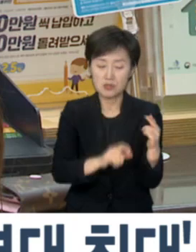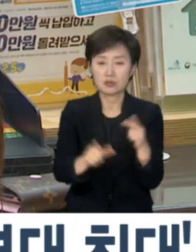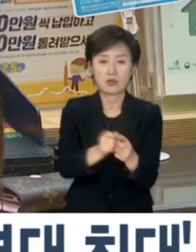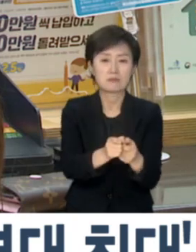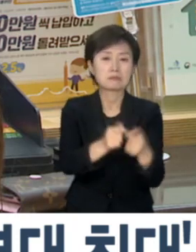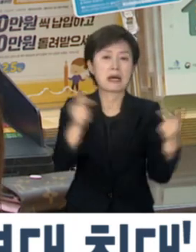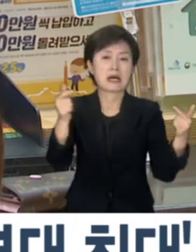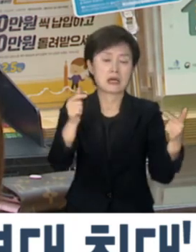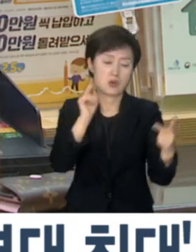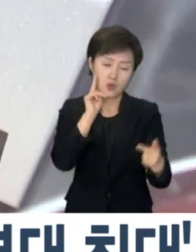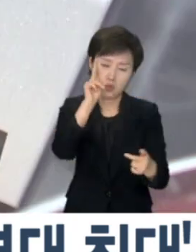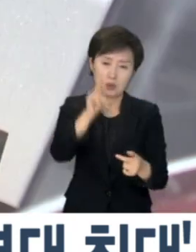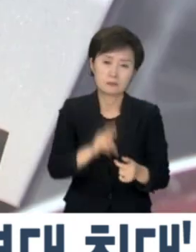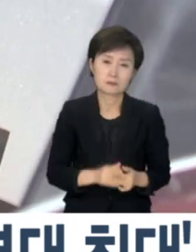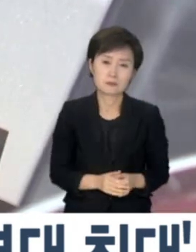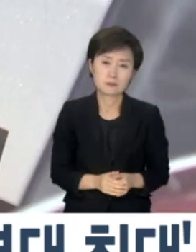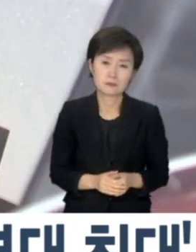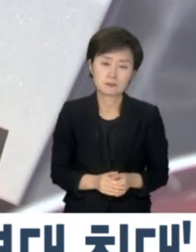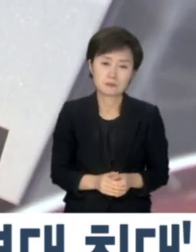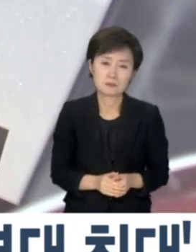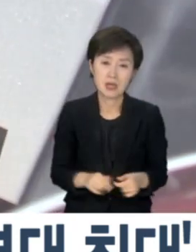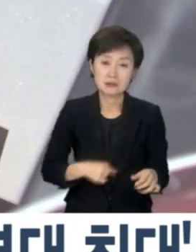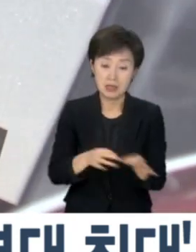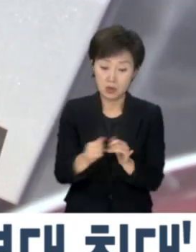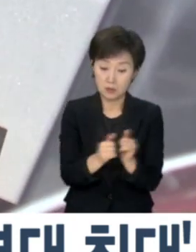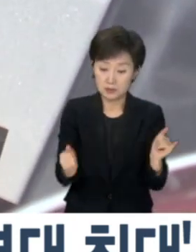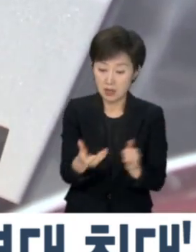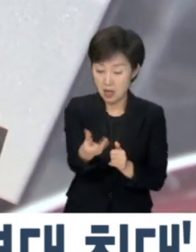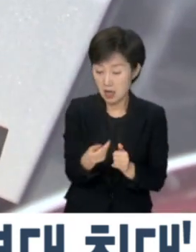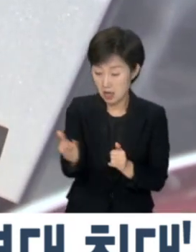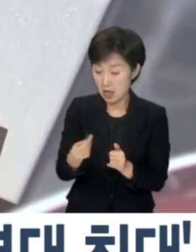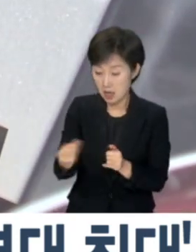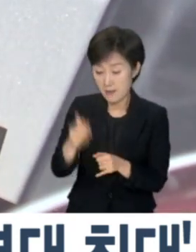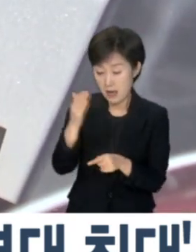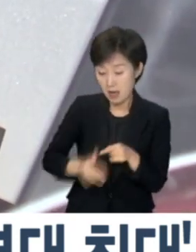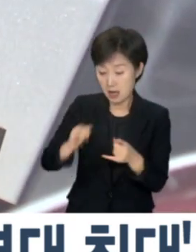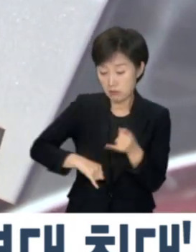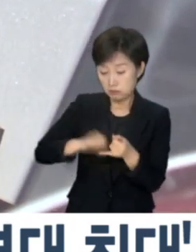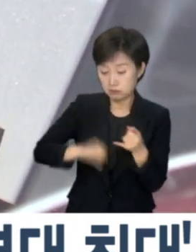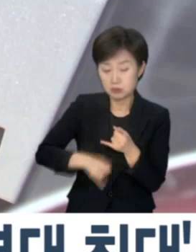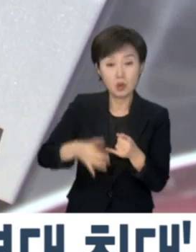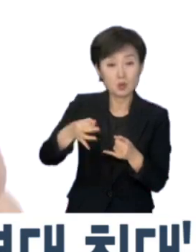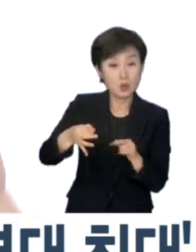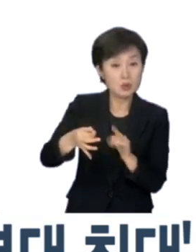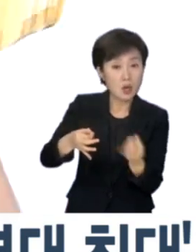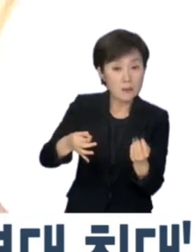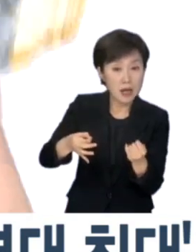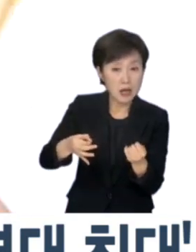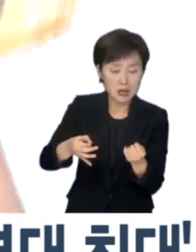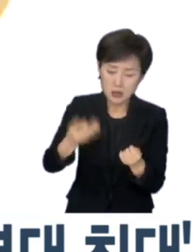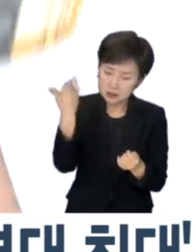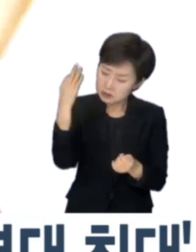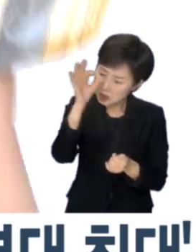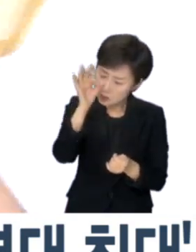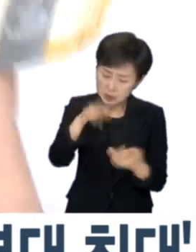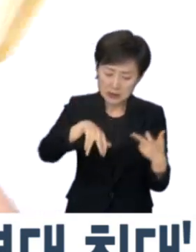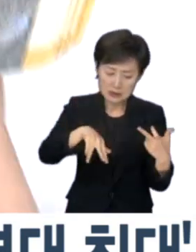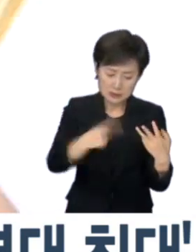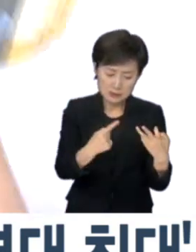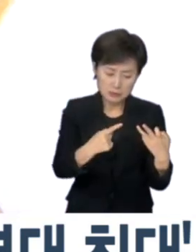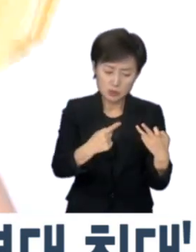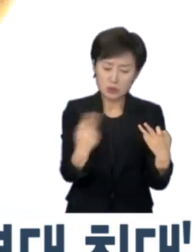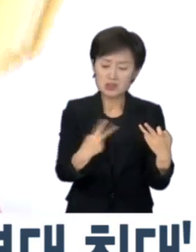늘어 역대 가장 많았습니다 자영업 다중 채무자의 연체액 wa 연체류 역시 3분기 기준 13조